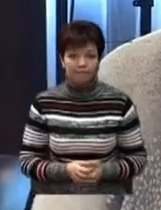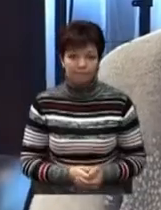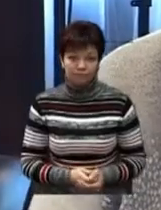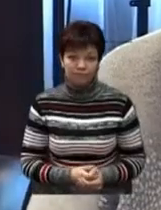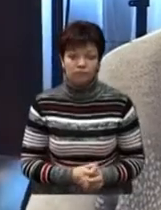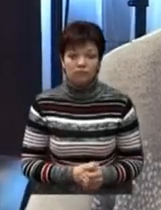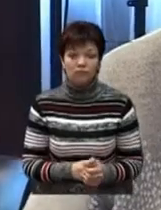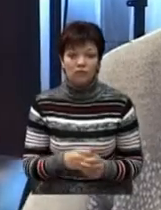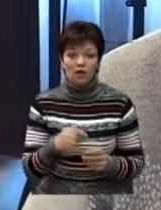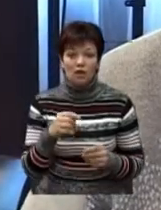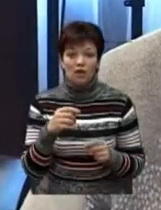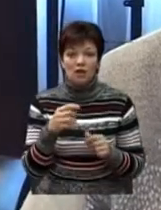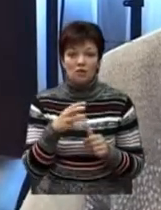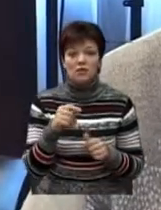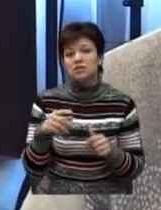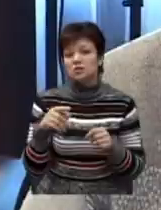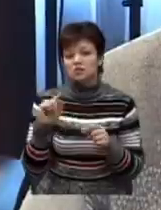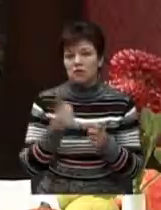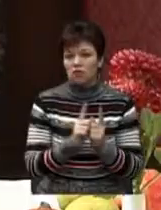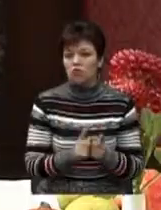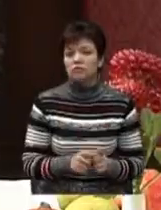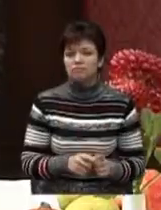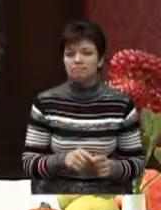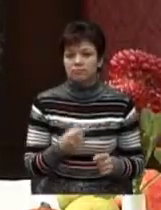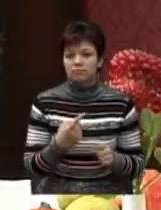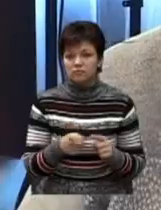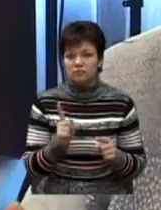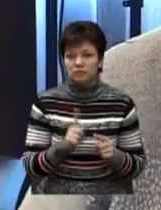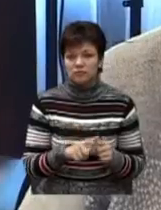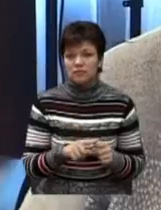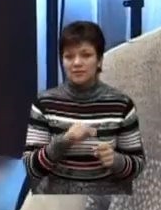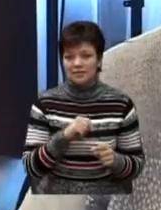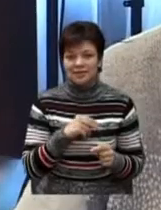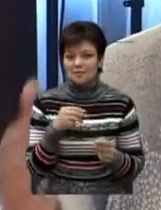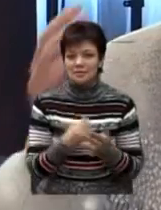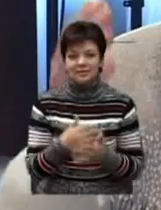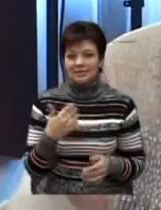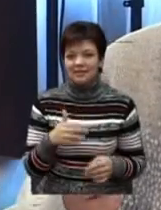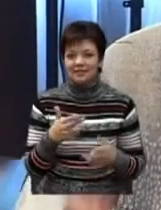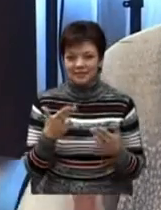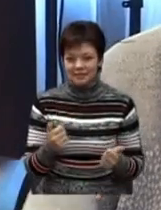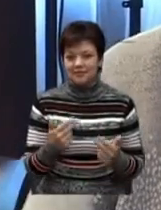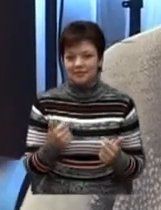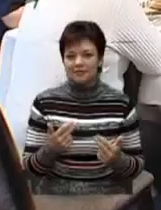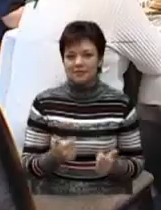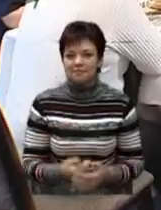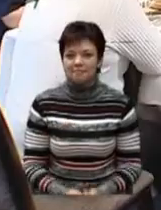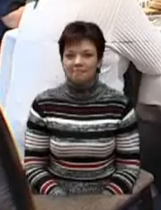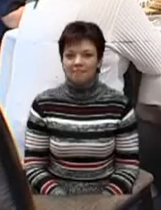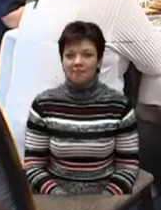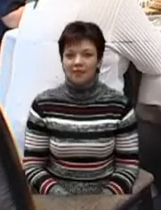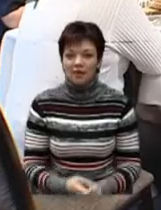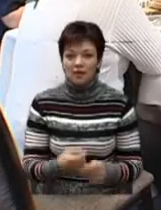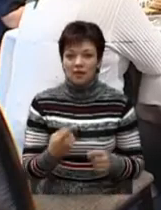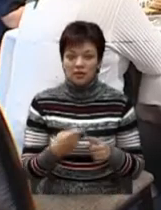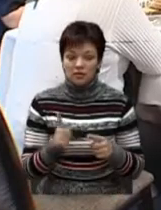шел на эту встречу. Армянский переулок 1/3. Это самый центр. Да, самый центр. Лифт у нас не работает.